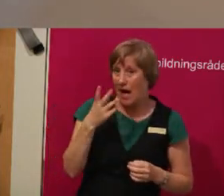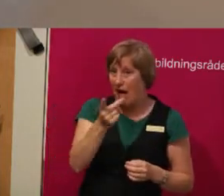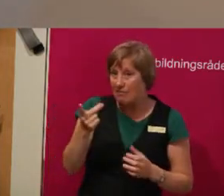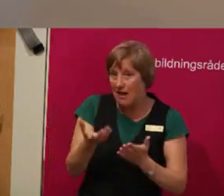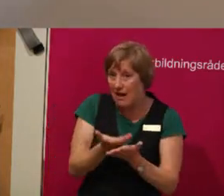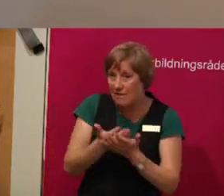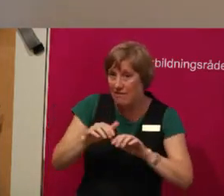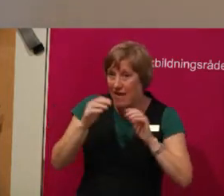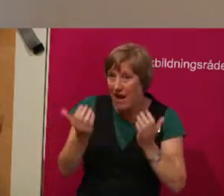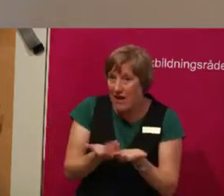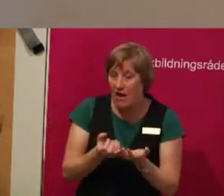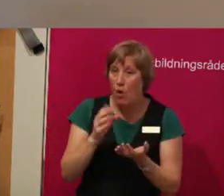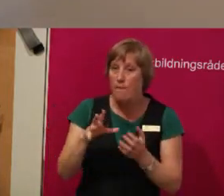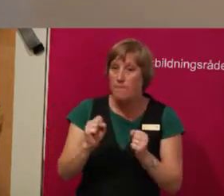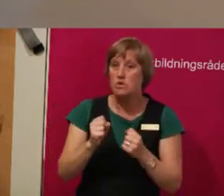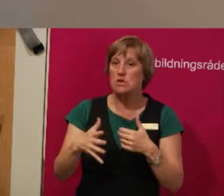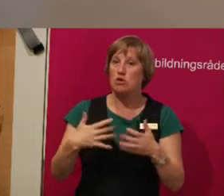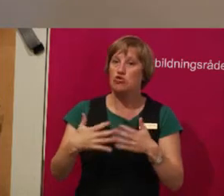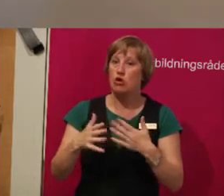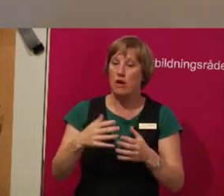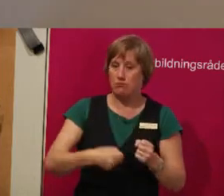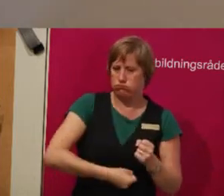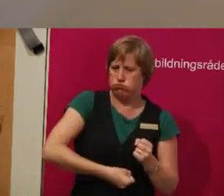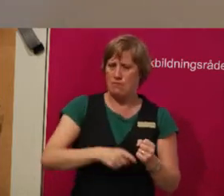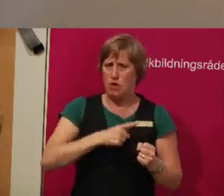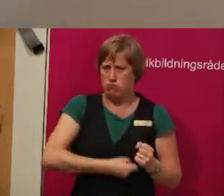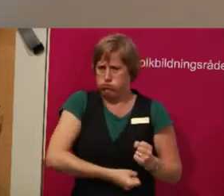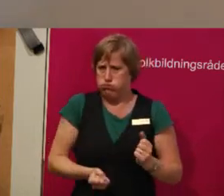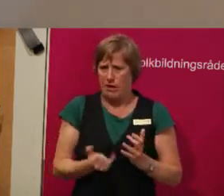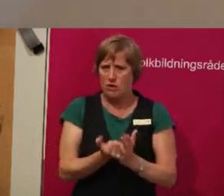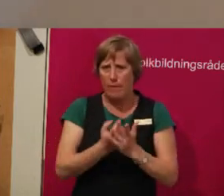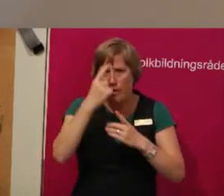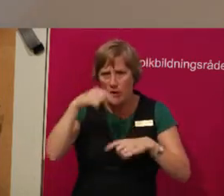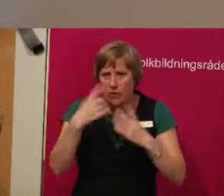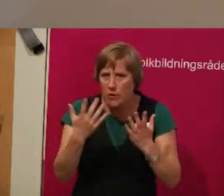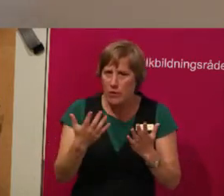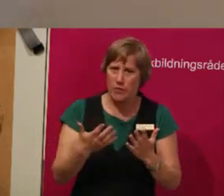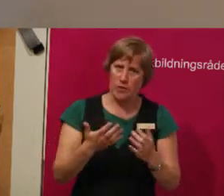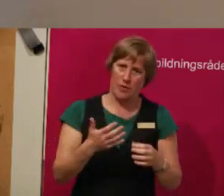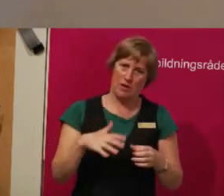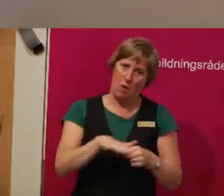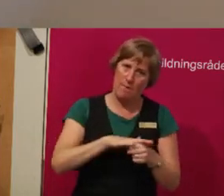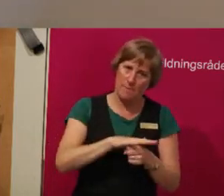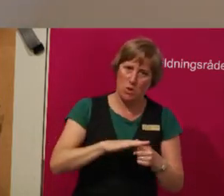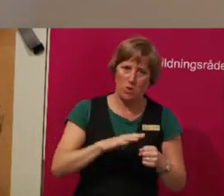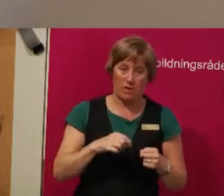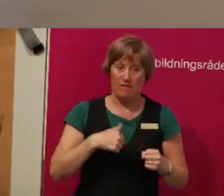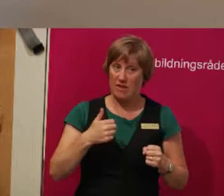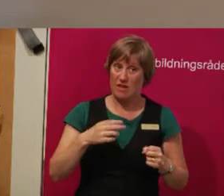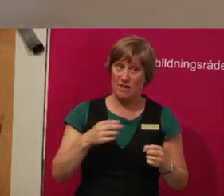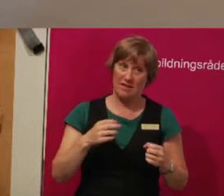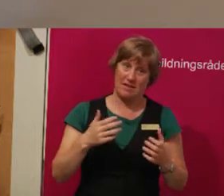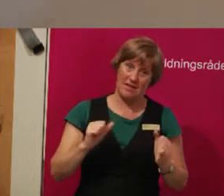omvärld, att man måste göra drastiska nedskärningar inom kulturområdet. Vi hoppas ju inte det, vi tror ju inte det. Sverige har en stabil ekonomi. Men om det skulle